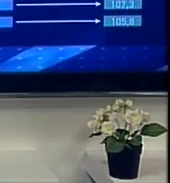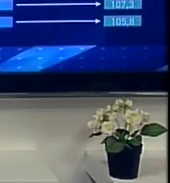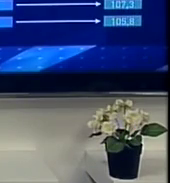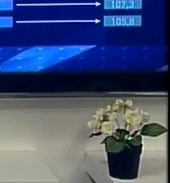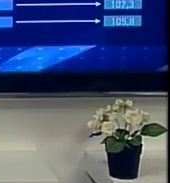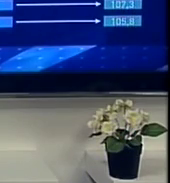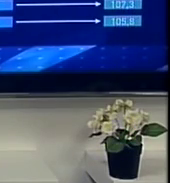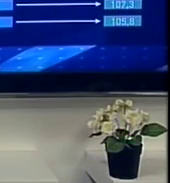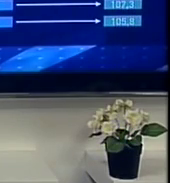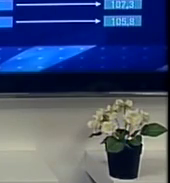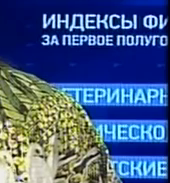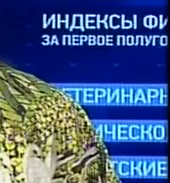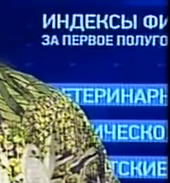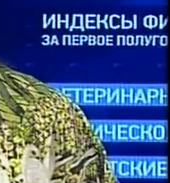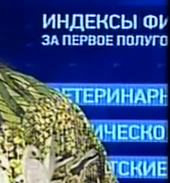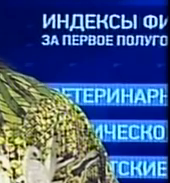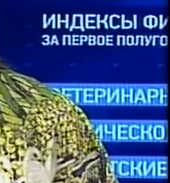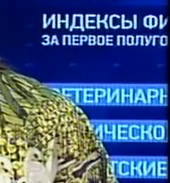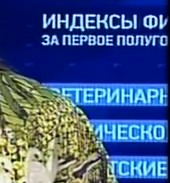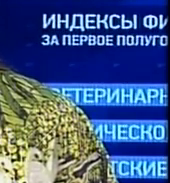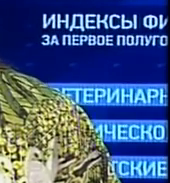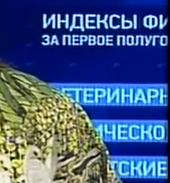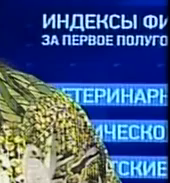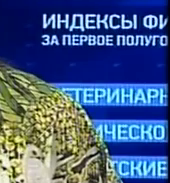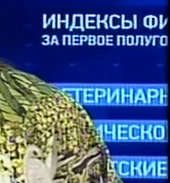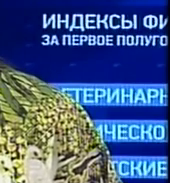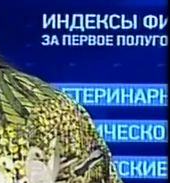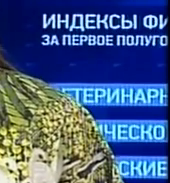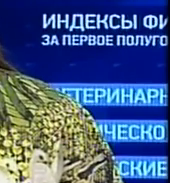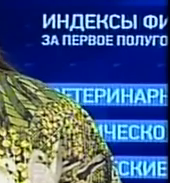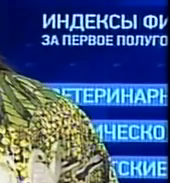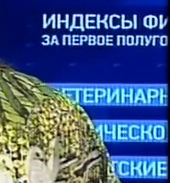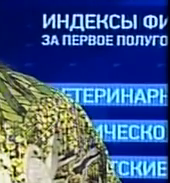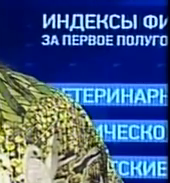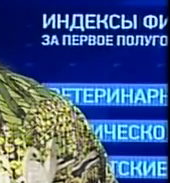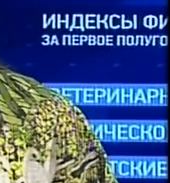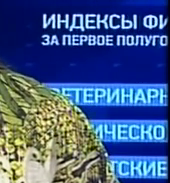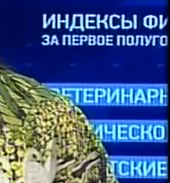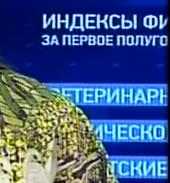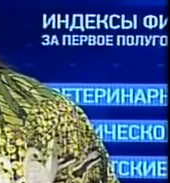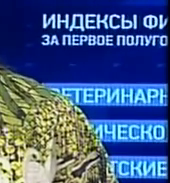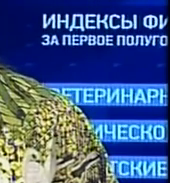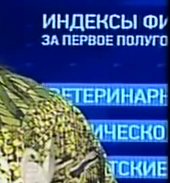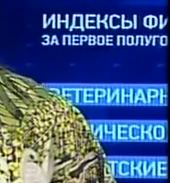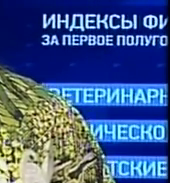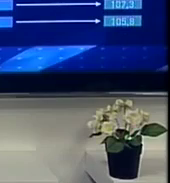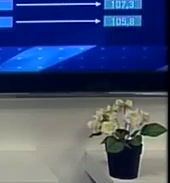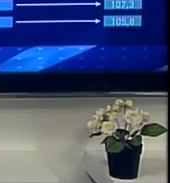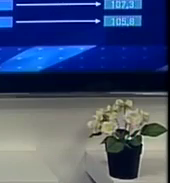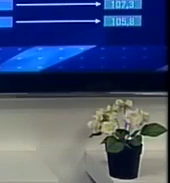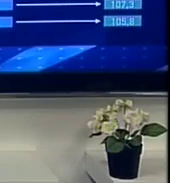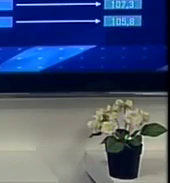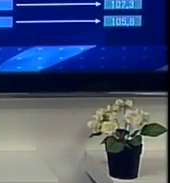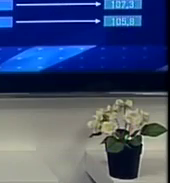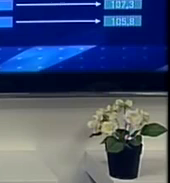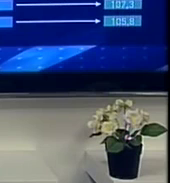праву считается культурным центром, о чем свидетельствует востребованность услуг учреждения культуры, объем которых вырос на 7%. Все